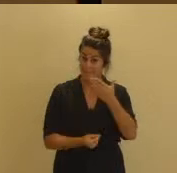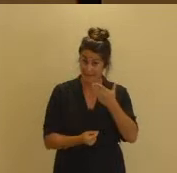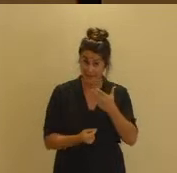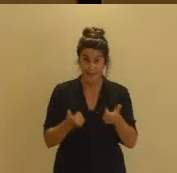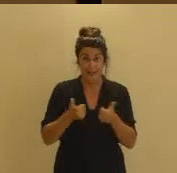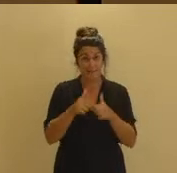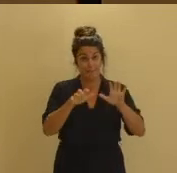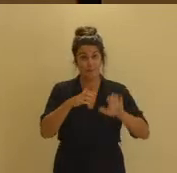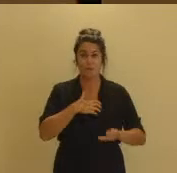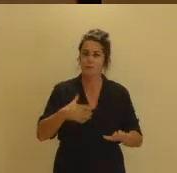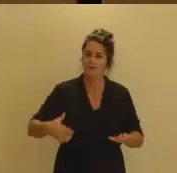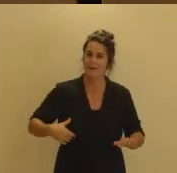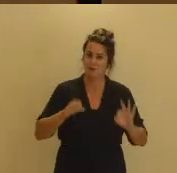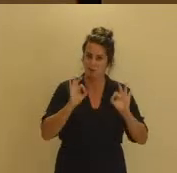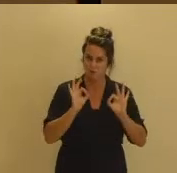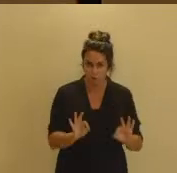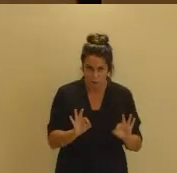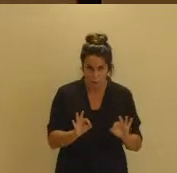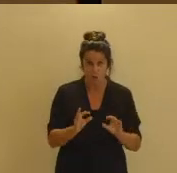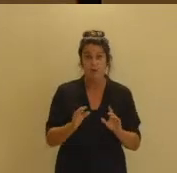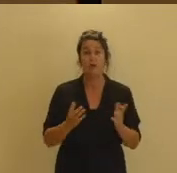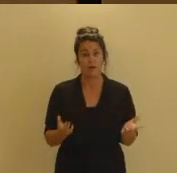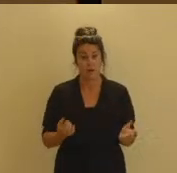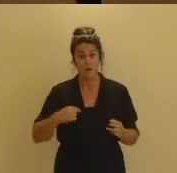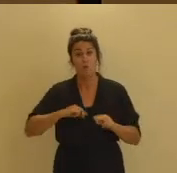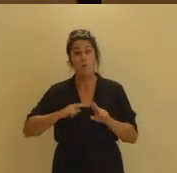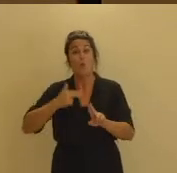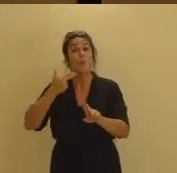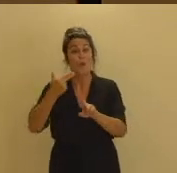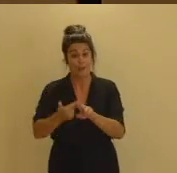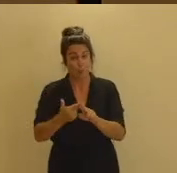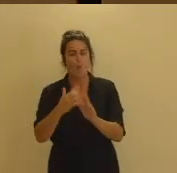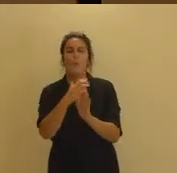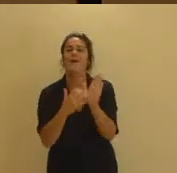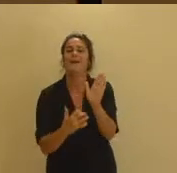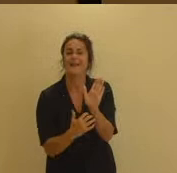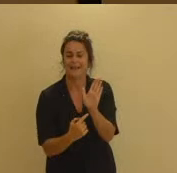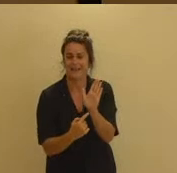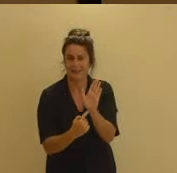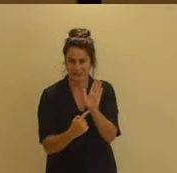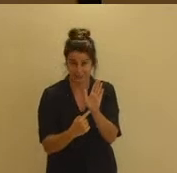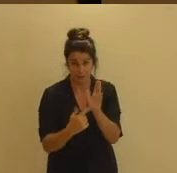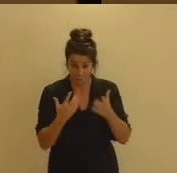l'administration municipale et la présente réponse, écrite en tout cas,